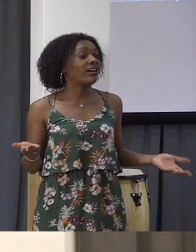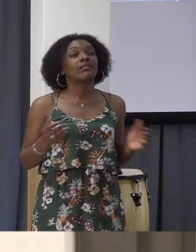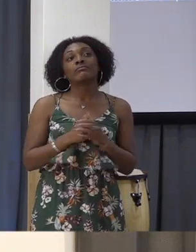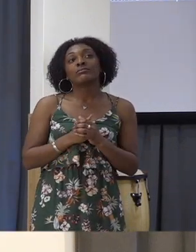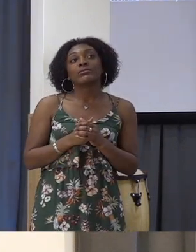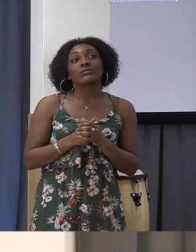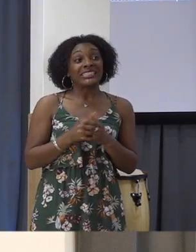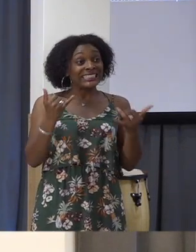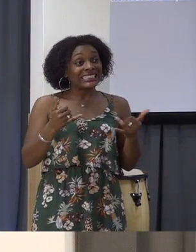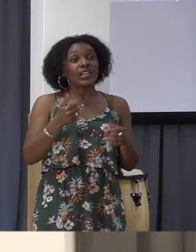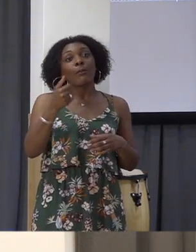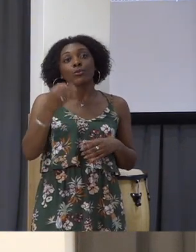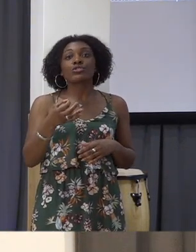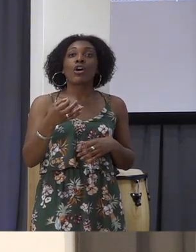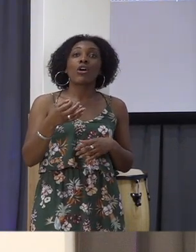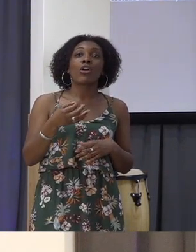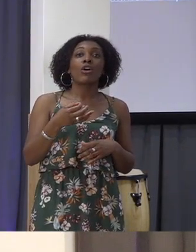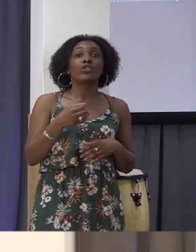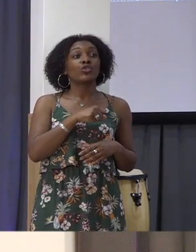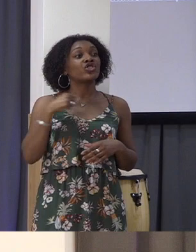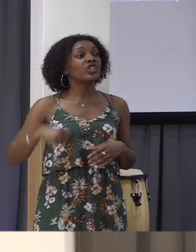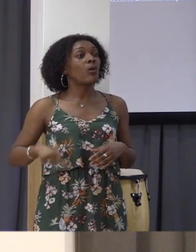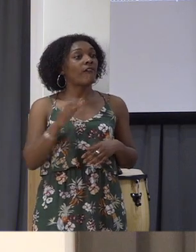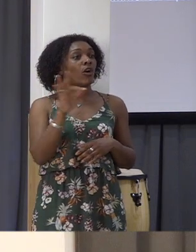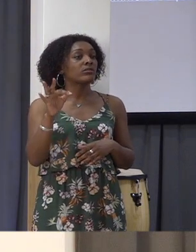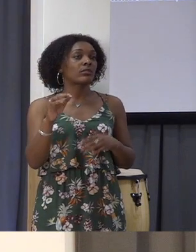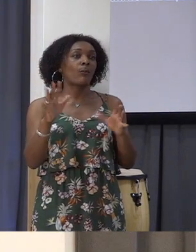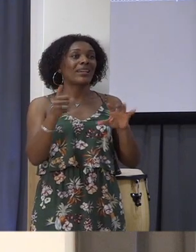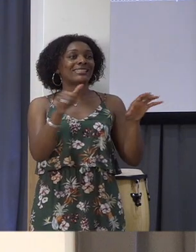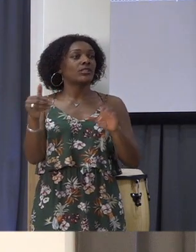1% chez nous en France, c'est plus de 600 000 personnes.